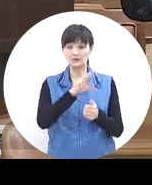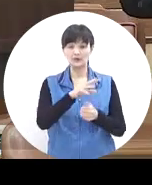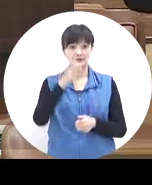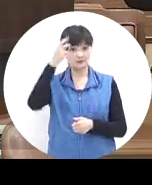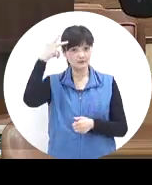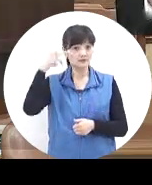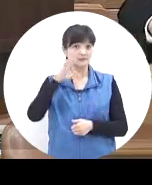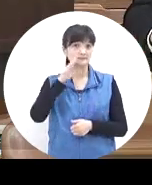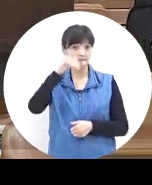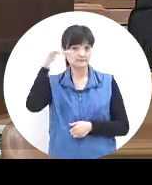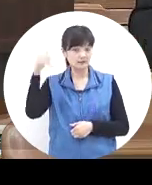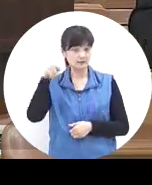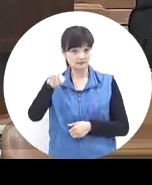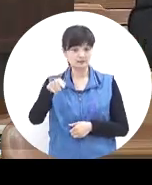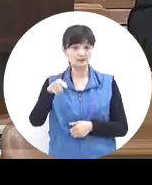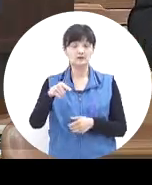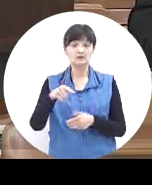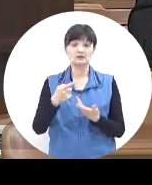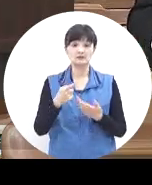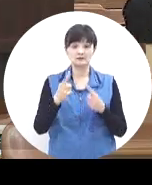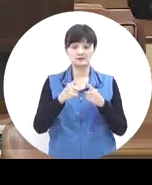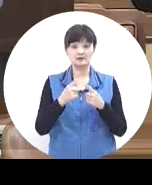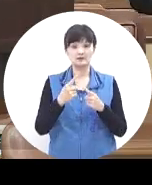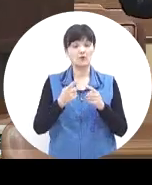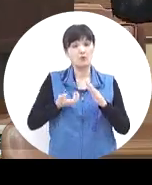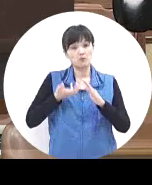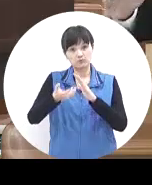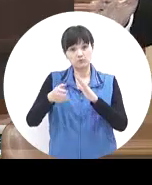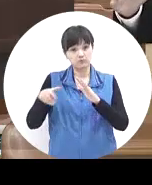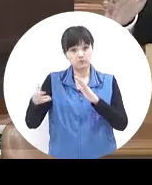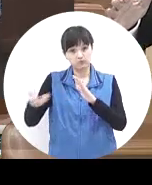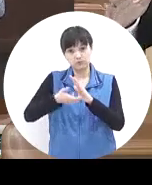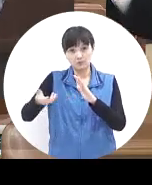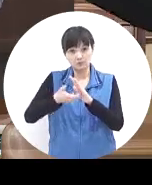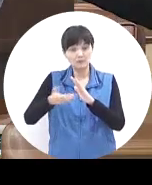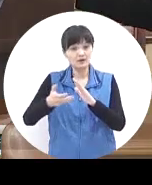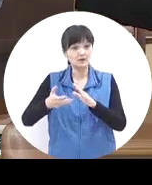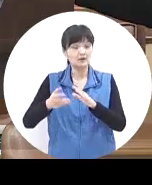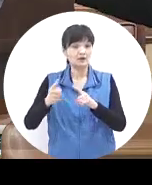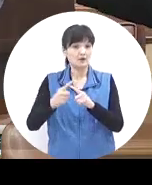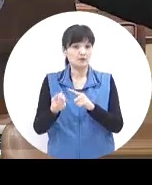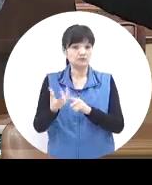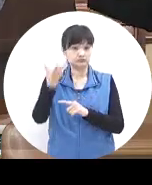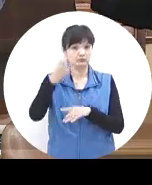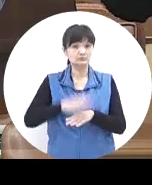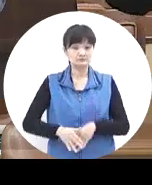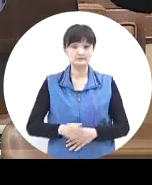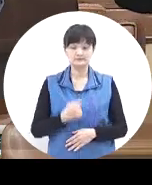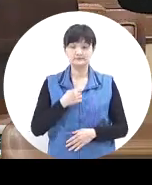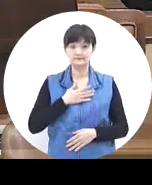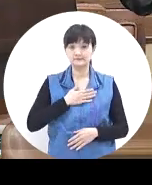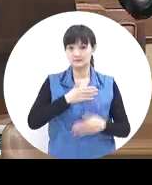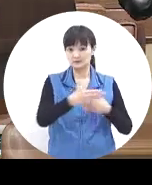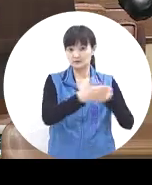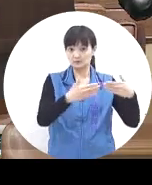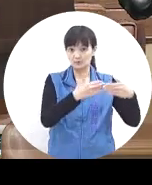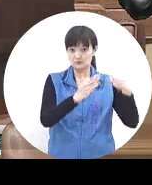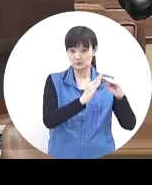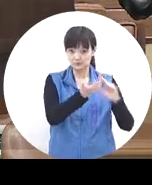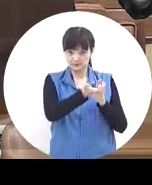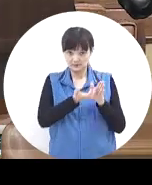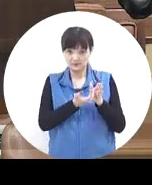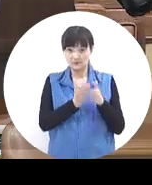了，泰山人口也增加啦。 啊，所以以塞车就， 我知你行这么台台车，我这么叫交通局吼做好事先的评